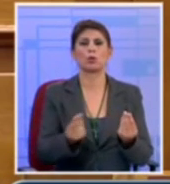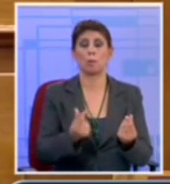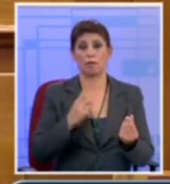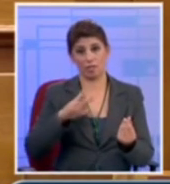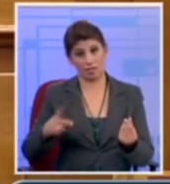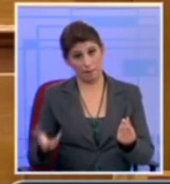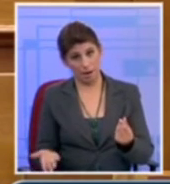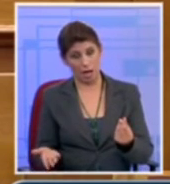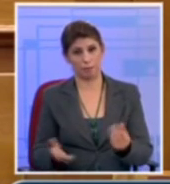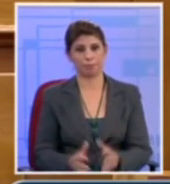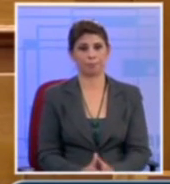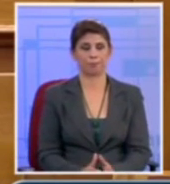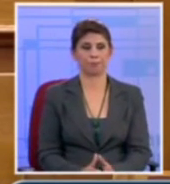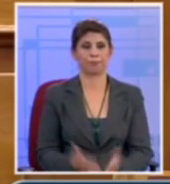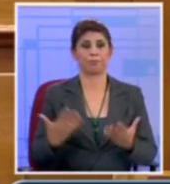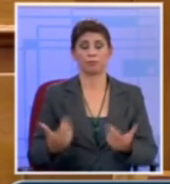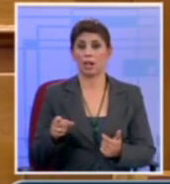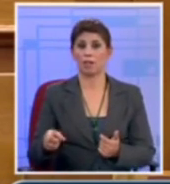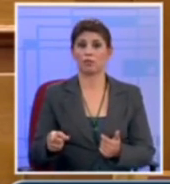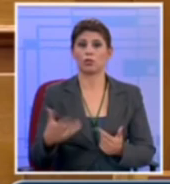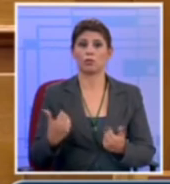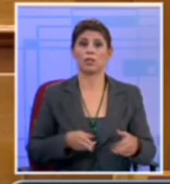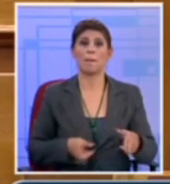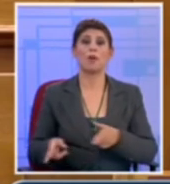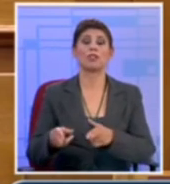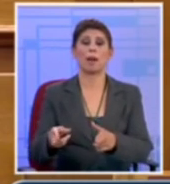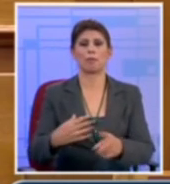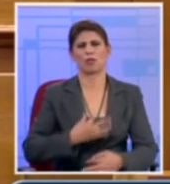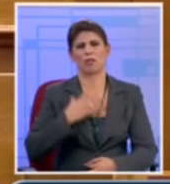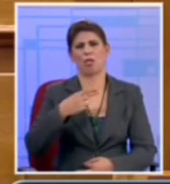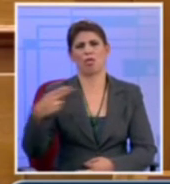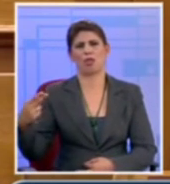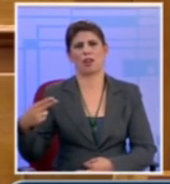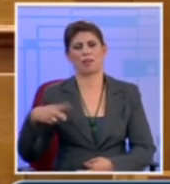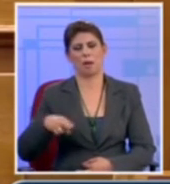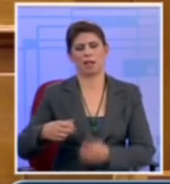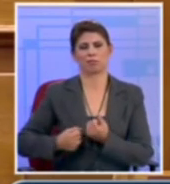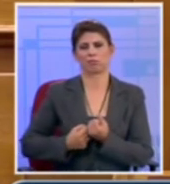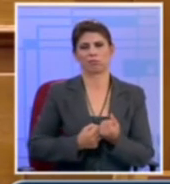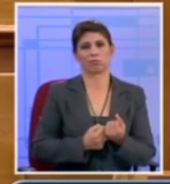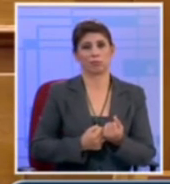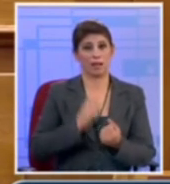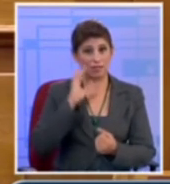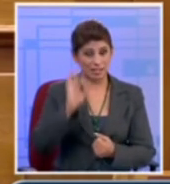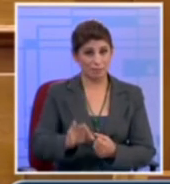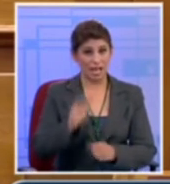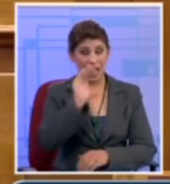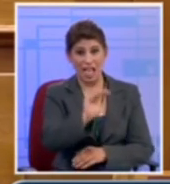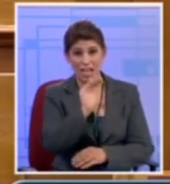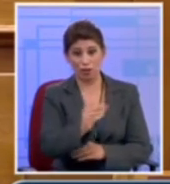σας είναι το φαινόμενο που λέγεται ποτάμι. Κ. Θουδωράκης. Έφτασαν σε σημείο να καταθέτουν